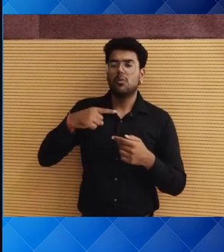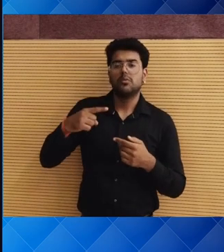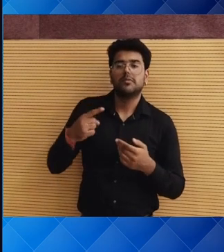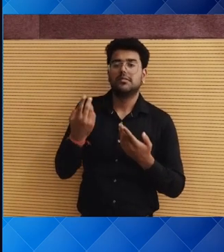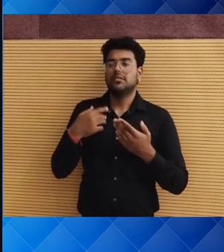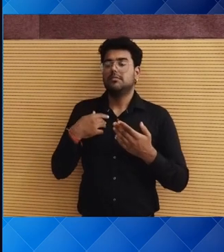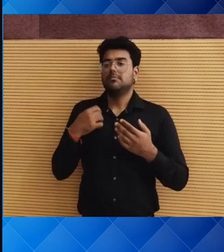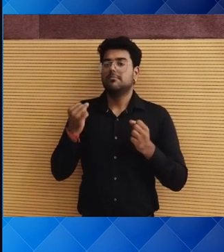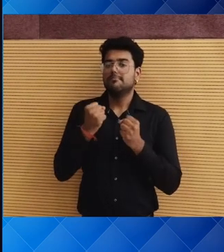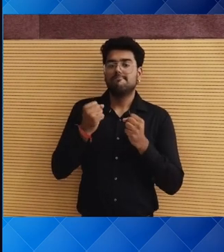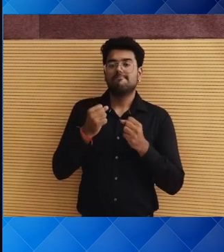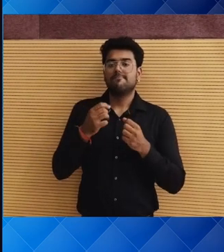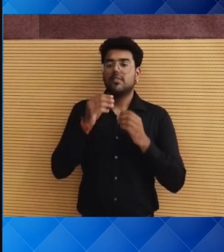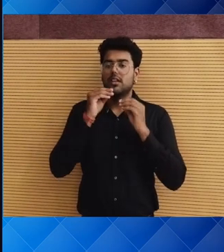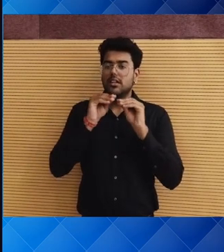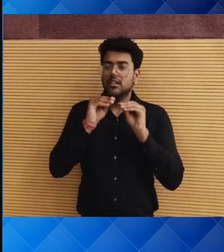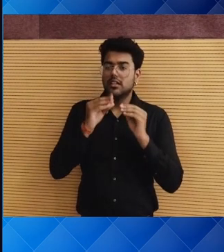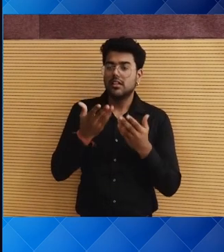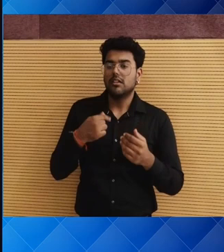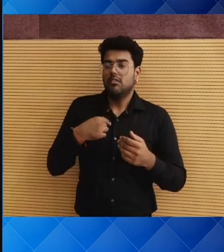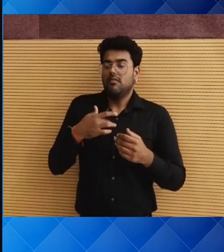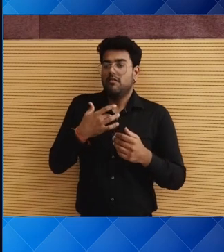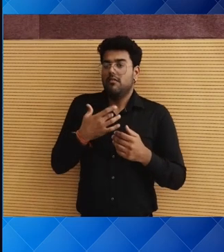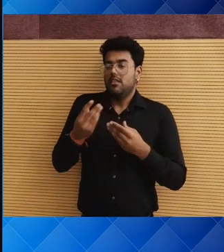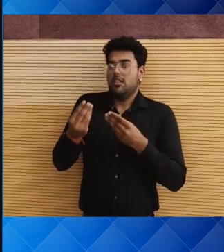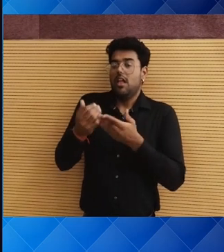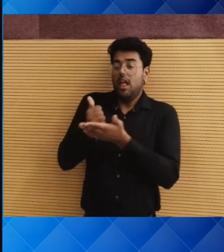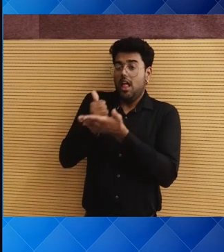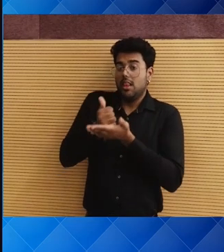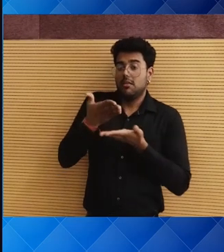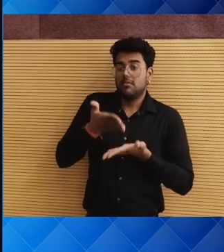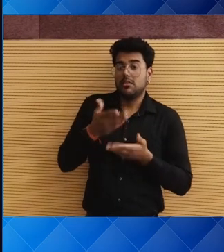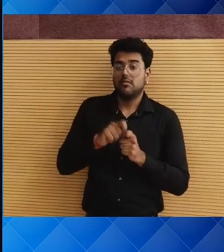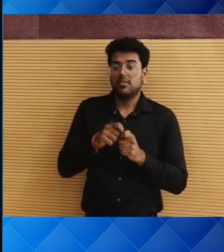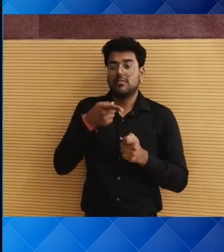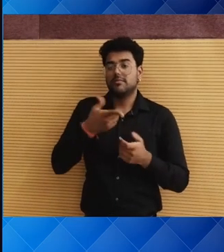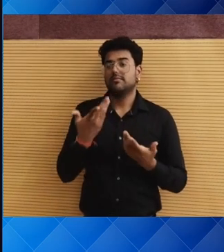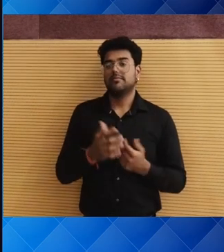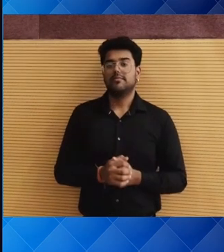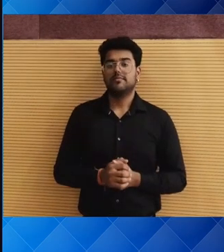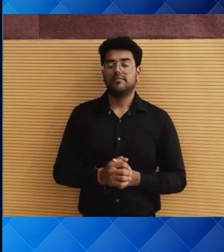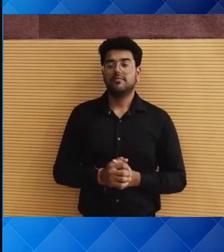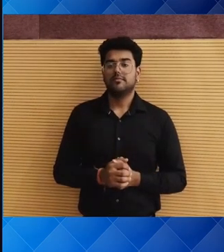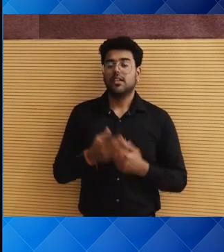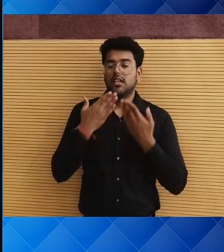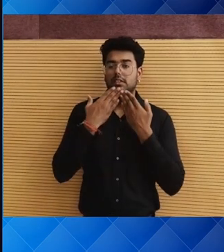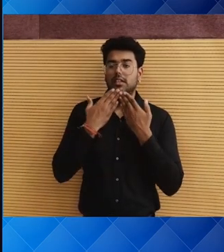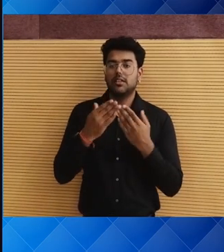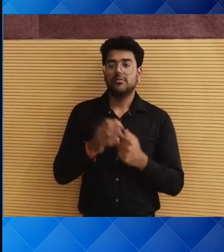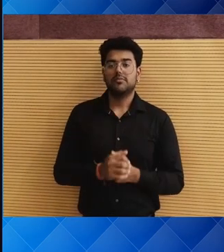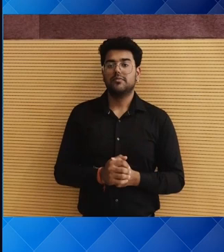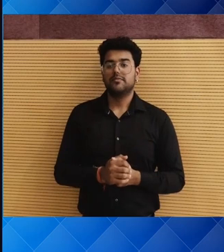हैं, प्रेरणा देती रहती हैं और हमें संलग्न करती हैं हमारी इस काम के लिए। बहुत बहुत धन्यवाद